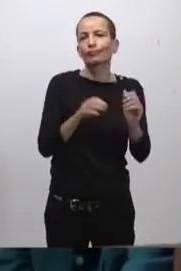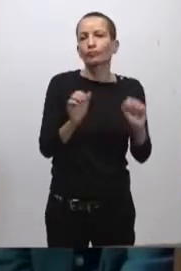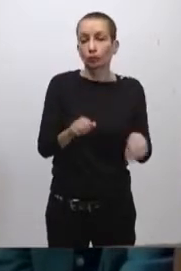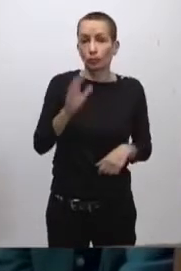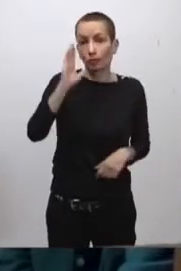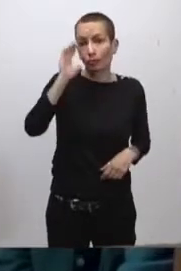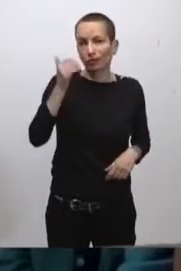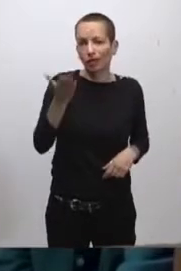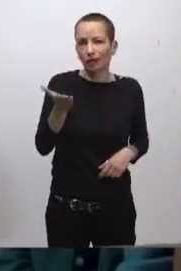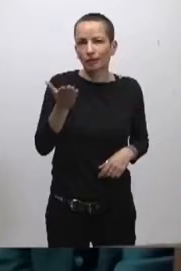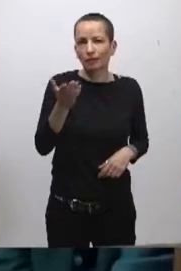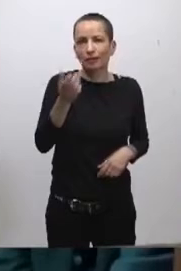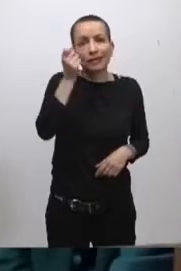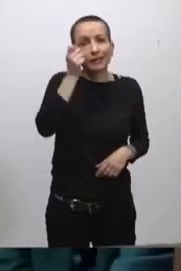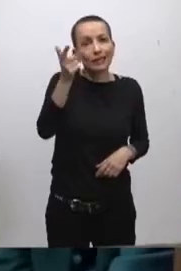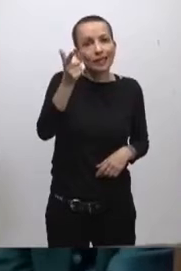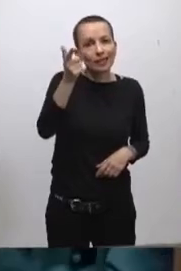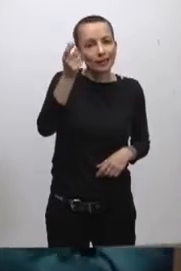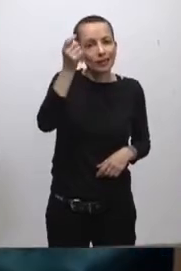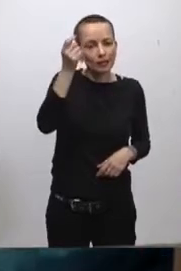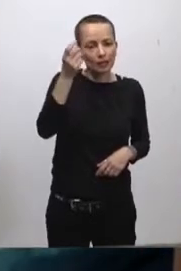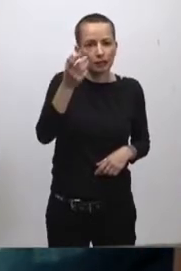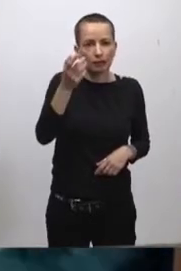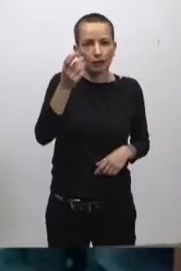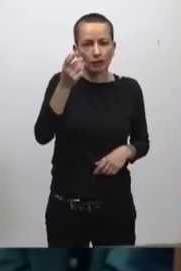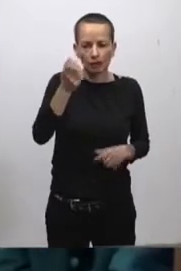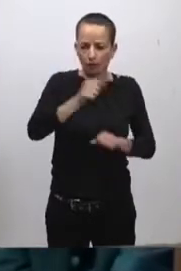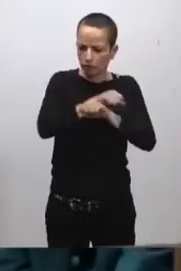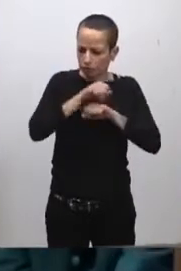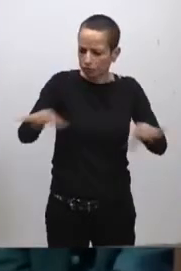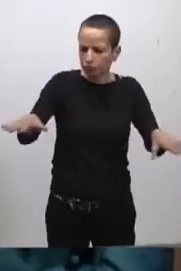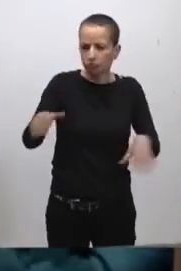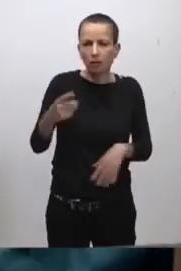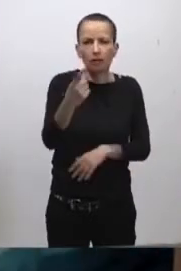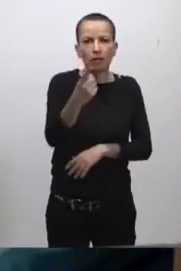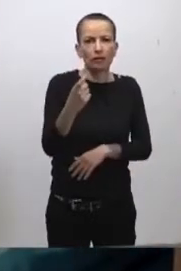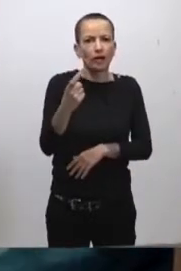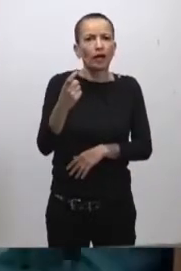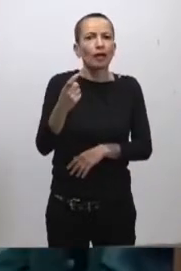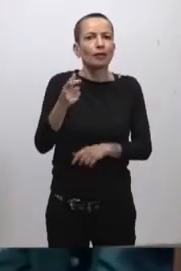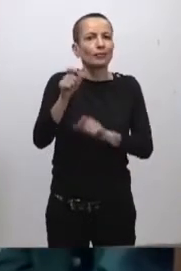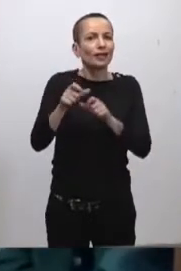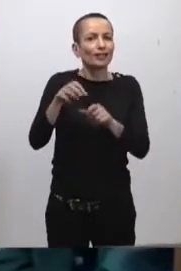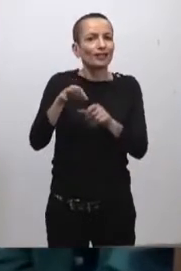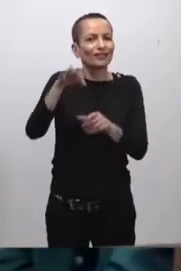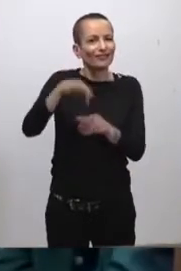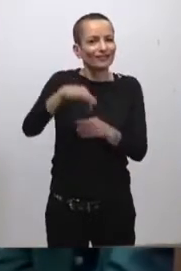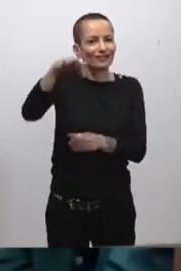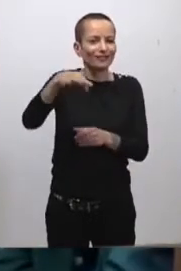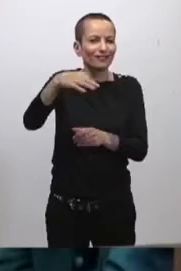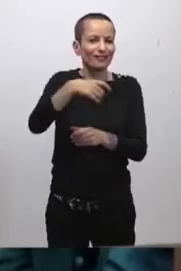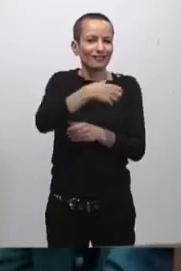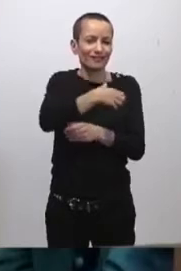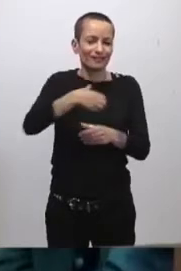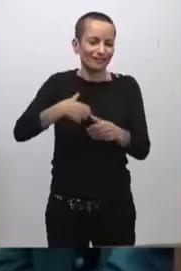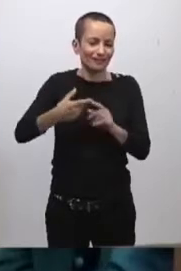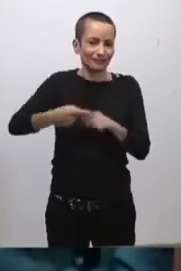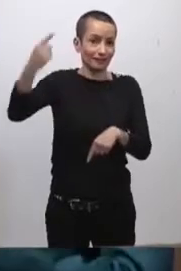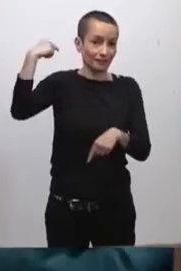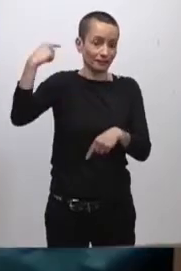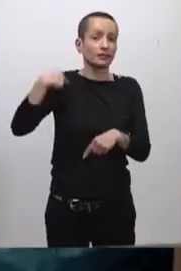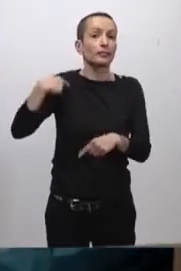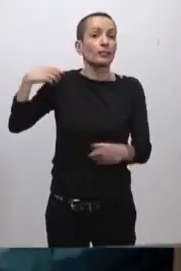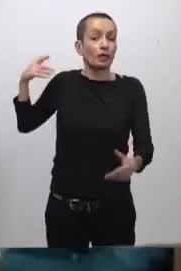donc l'initiative a été lancée par nos prédécesseurs. Nous en avons fait le